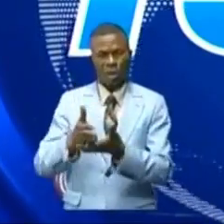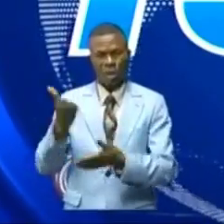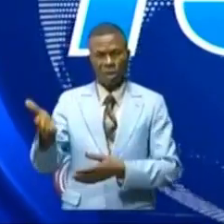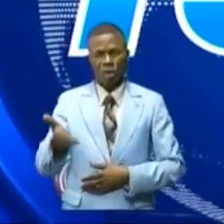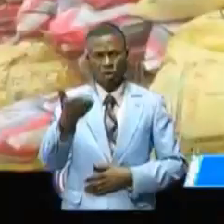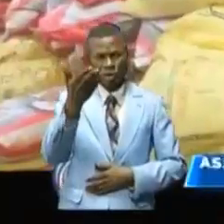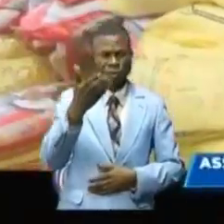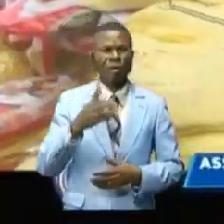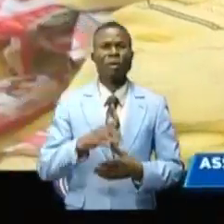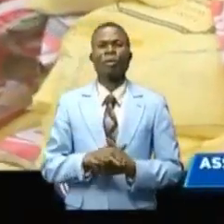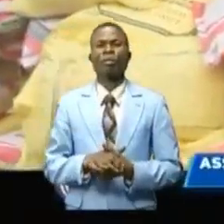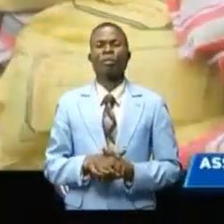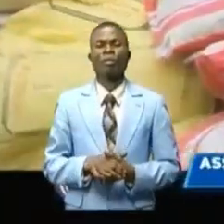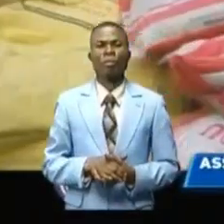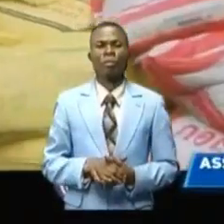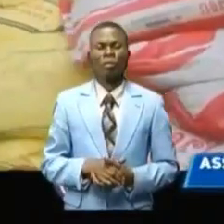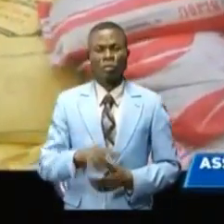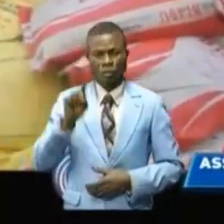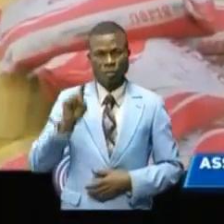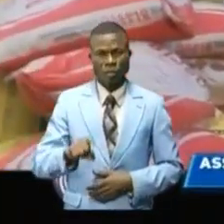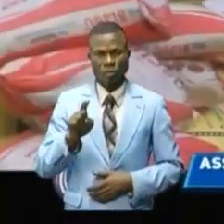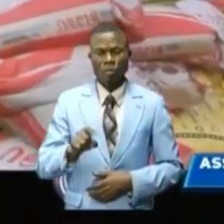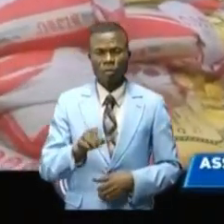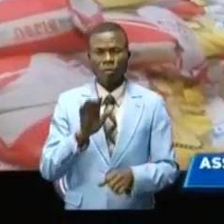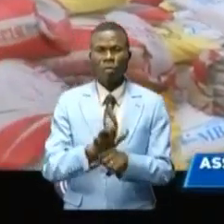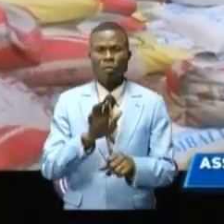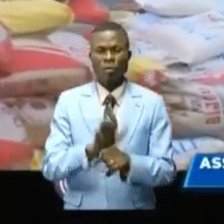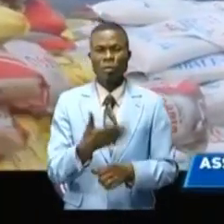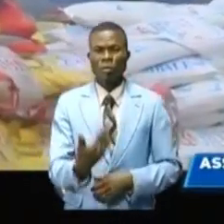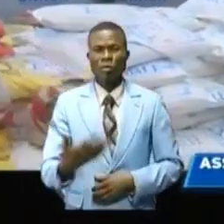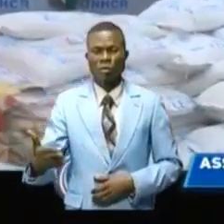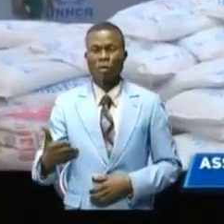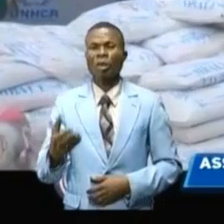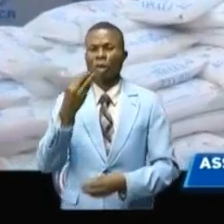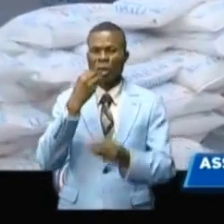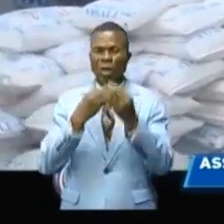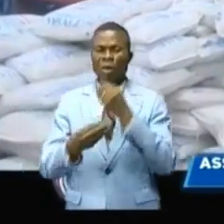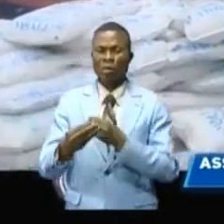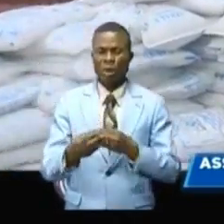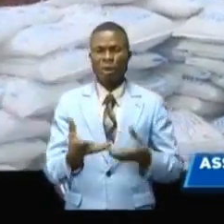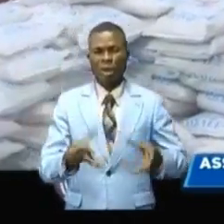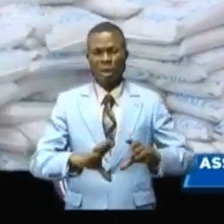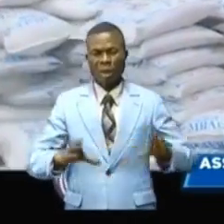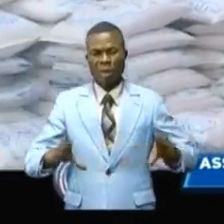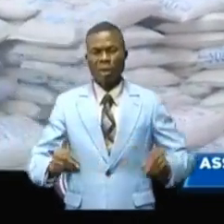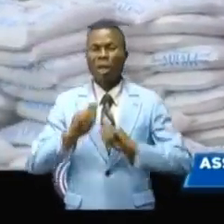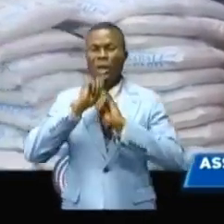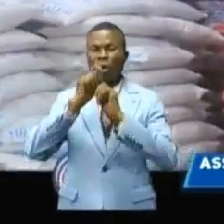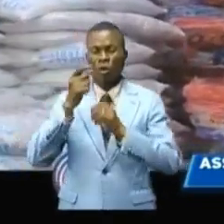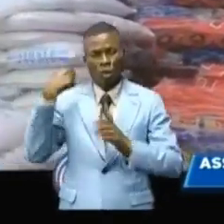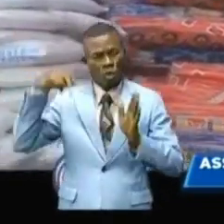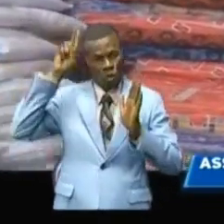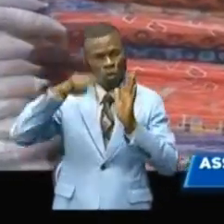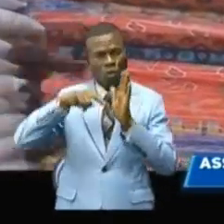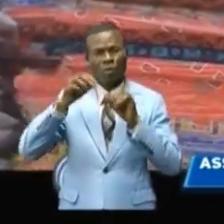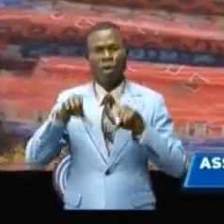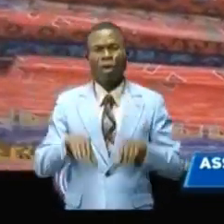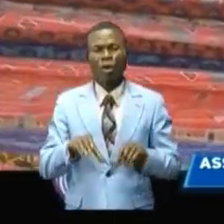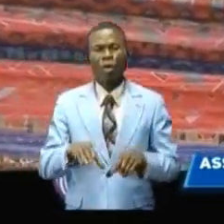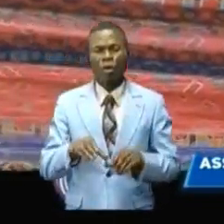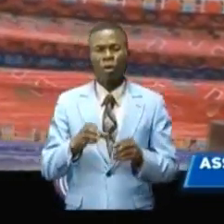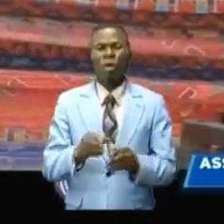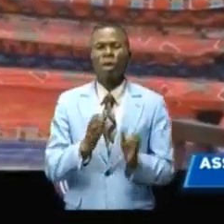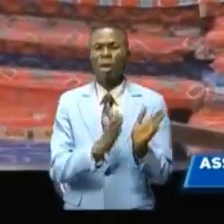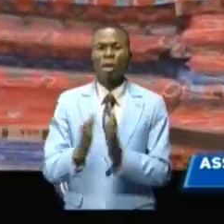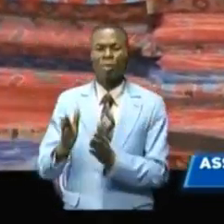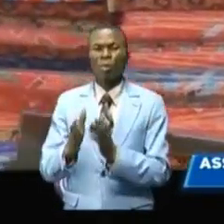l'Odemazo. Il s'agit d'une importante quantité de vivres et non-vivres dont du gouvernement congolais destiné aux déplacés